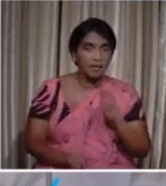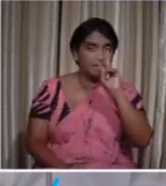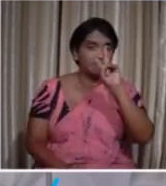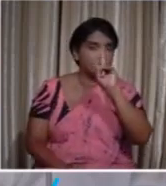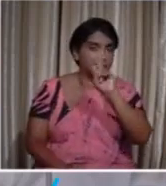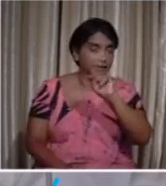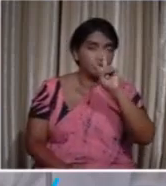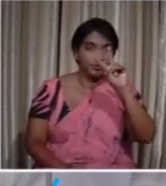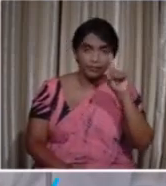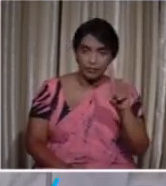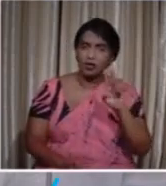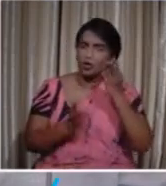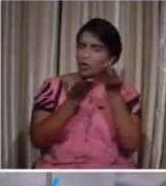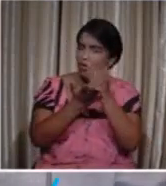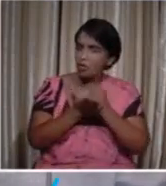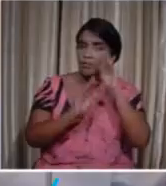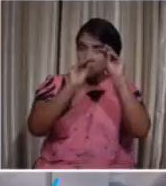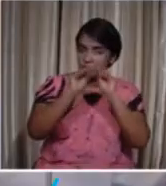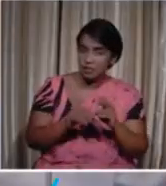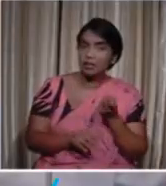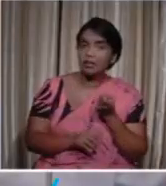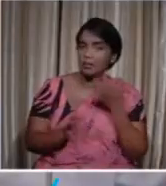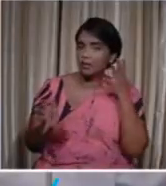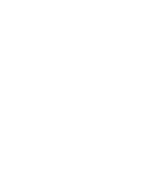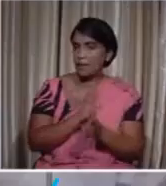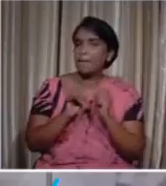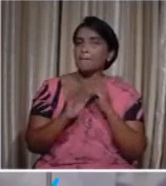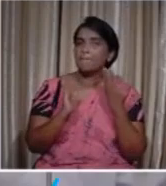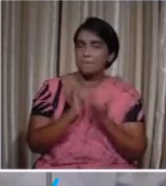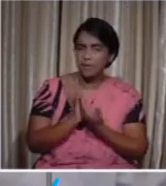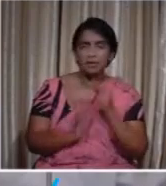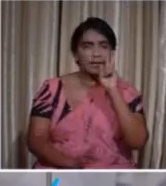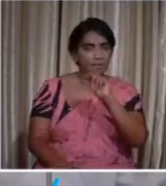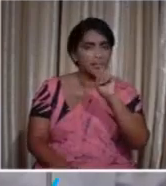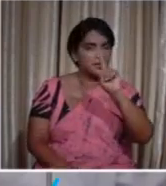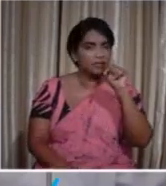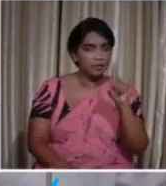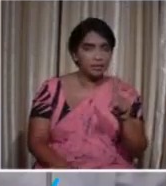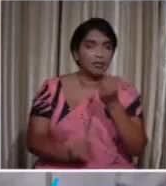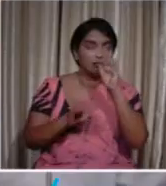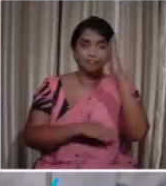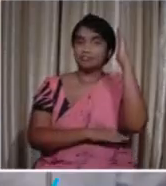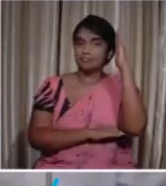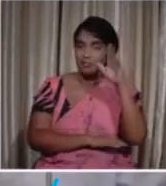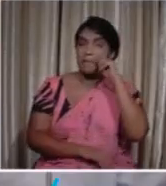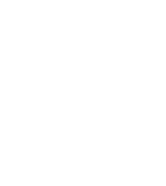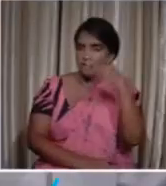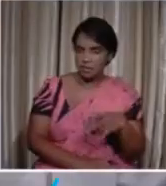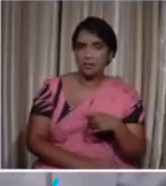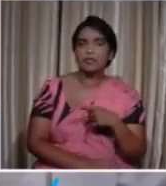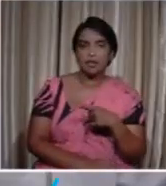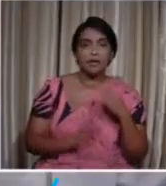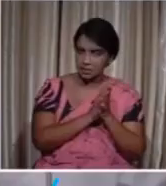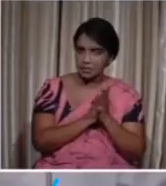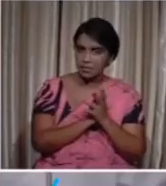2021 කියන මේ හැම බජට් එකේම ආර්ථික වැරදි ප්‍රතිපත්ති තිබුණා. 2021 බජට් දෙකට මතෝසුව මිනිස්සු නිසා තමයි